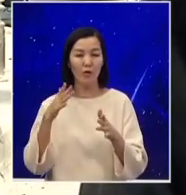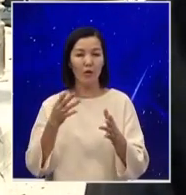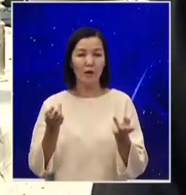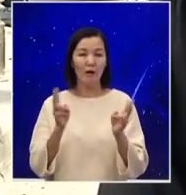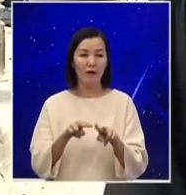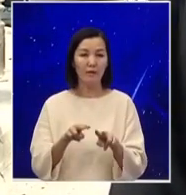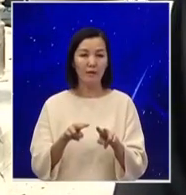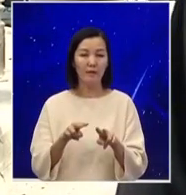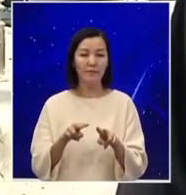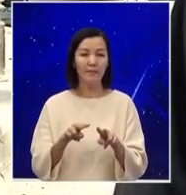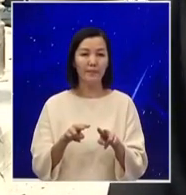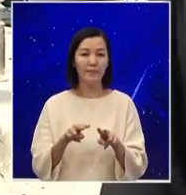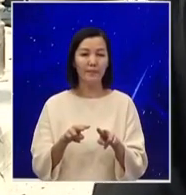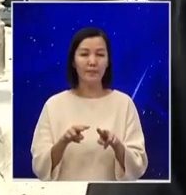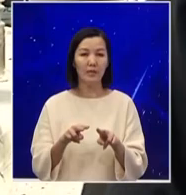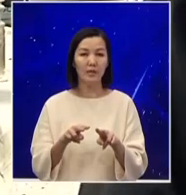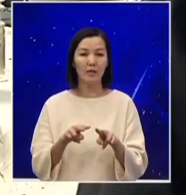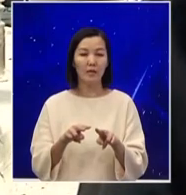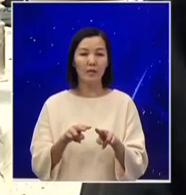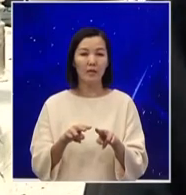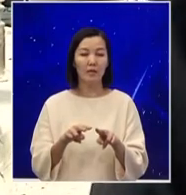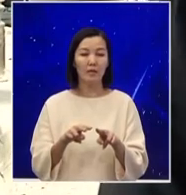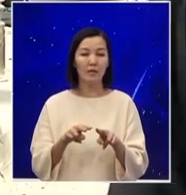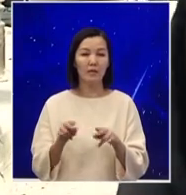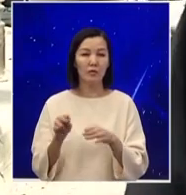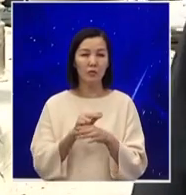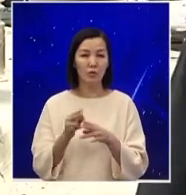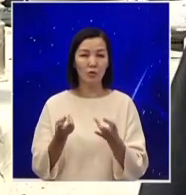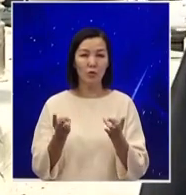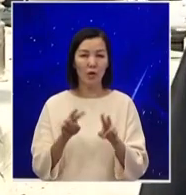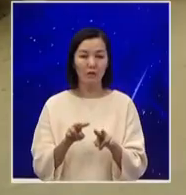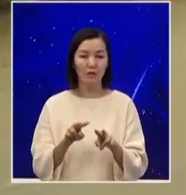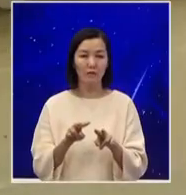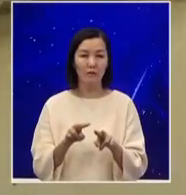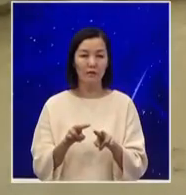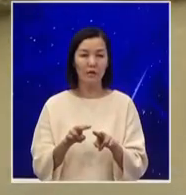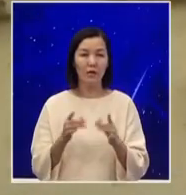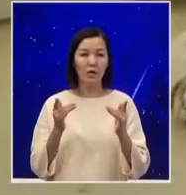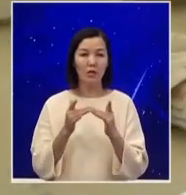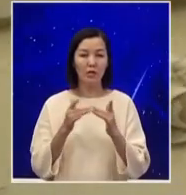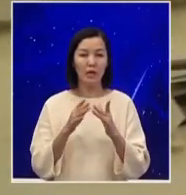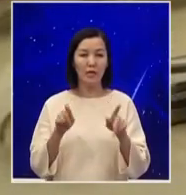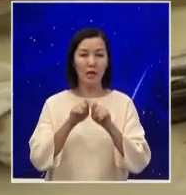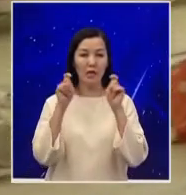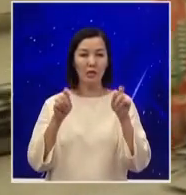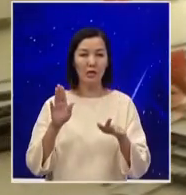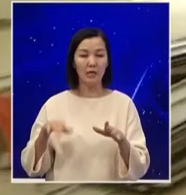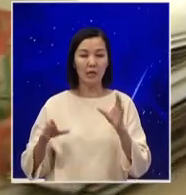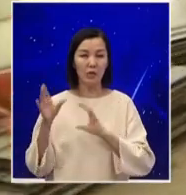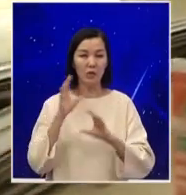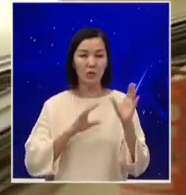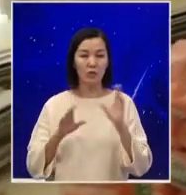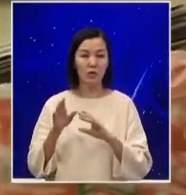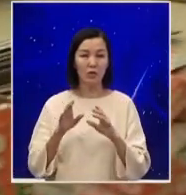ішкі ағарту жұмыстары, кафельмен төсеу, сонда жұмыстары қалды. Жатақхана қолданысқа берілген соң студенттердің